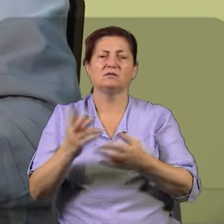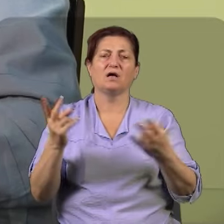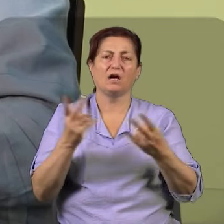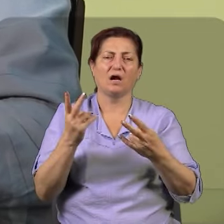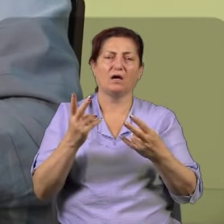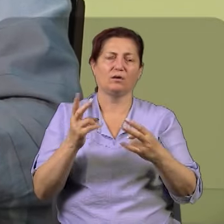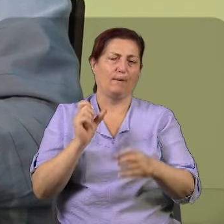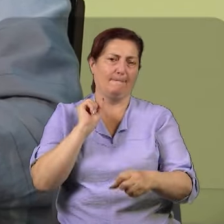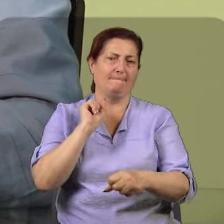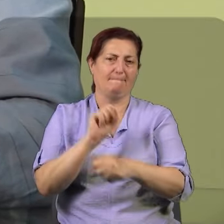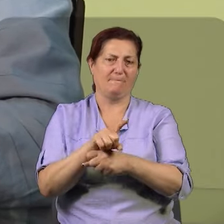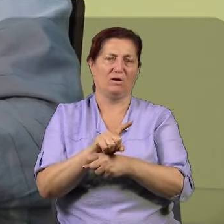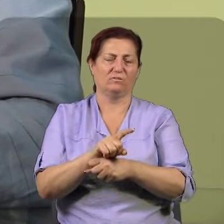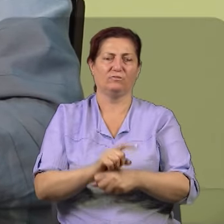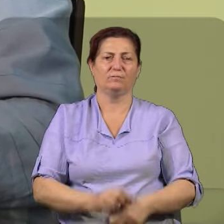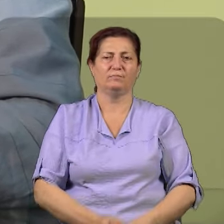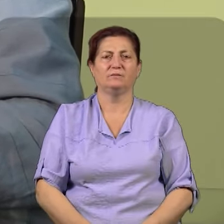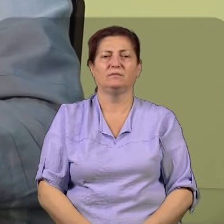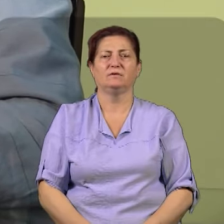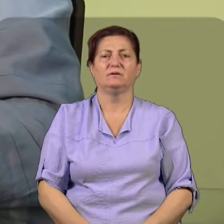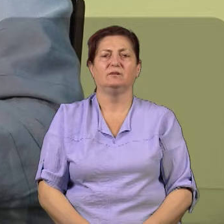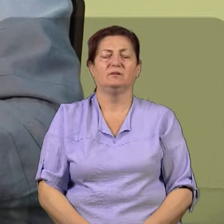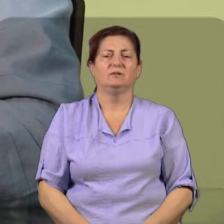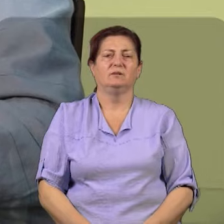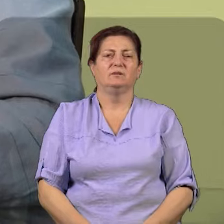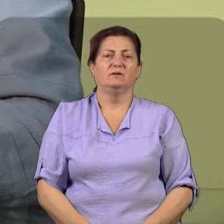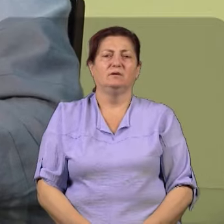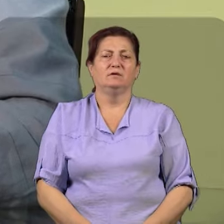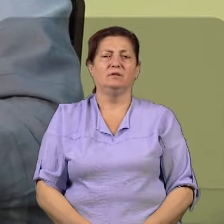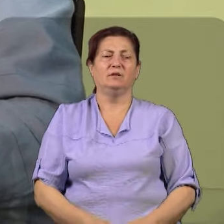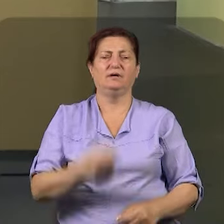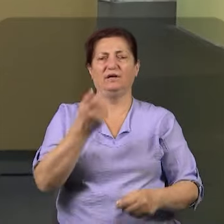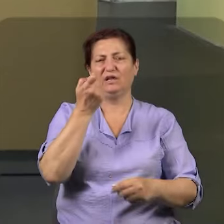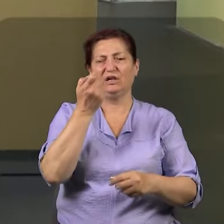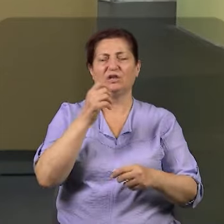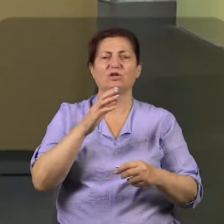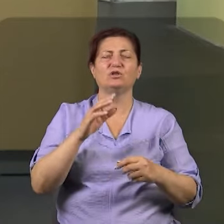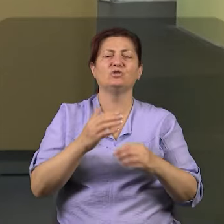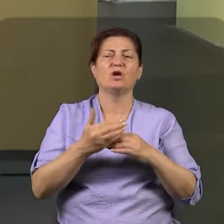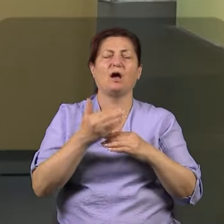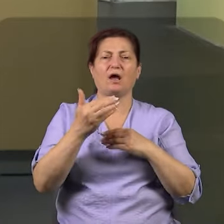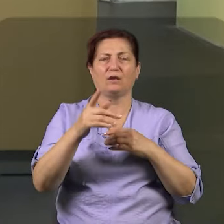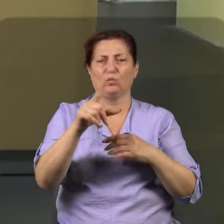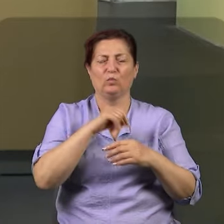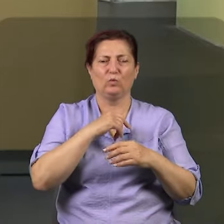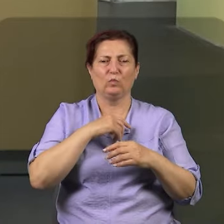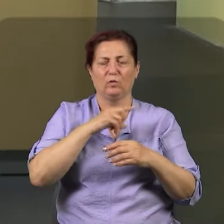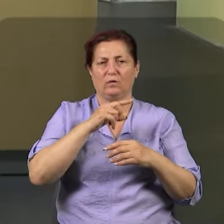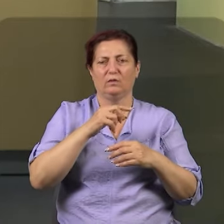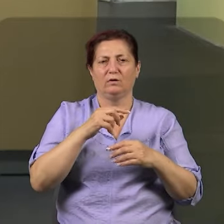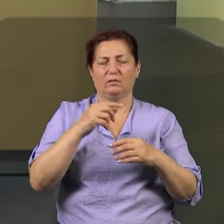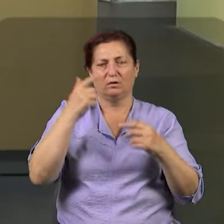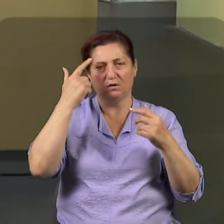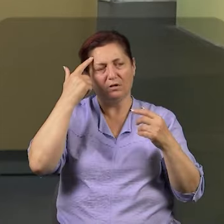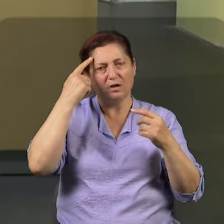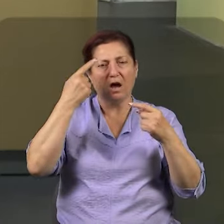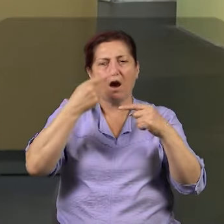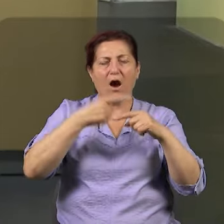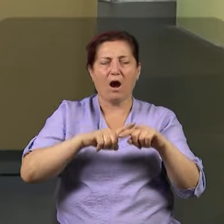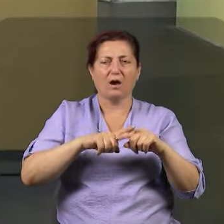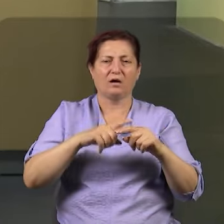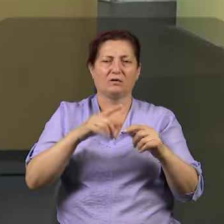պատվիրատուն։ Տիգրան, քիչ առաջ տվեցիք ակադեմիական քաղաքի անունը, ես ասացի, որ քիչ անց դրանք անդրադառնանք։ Ըստ